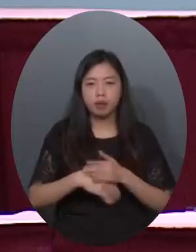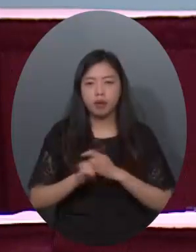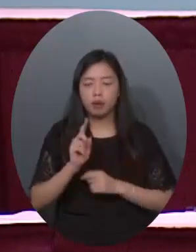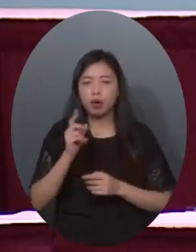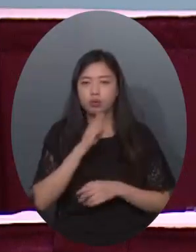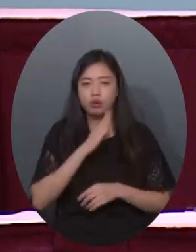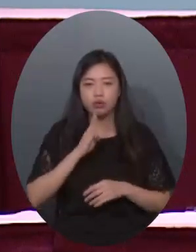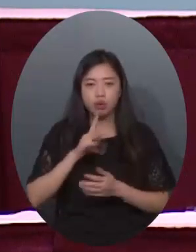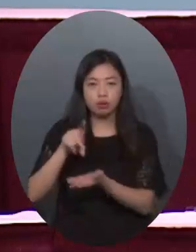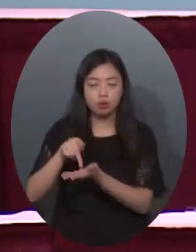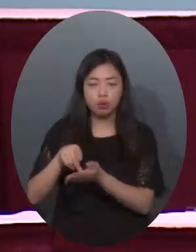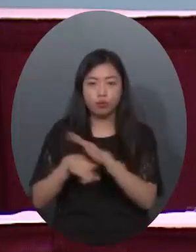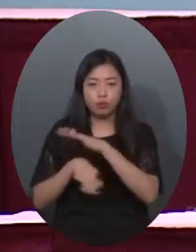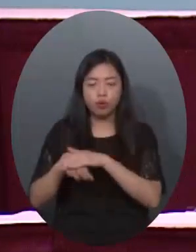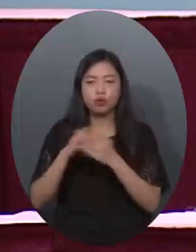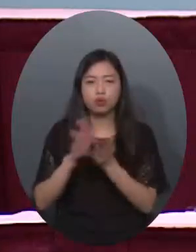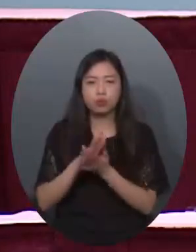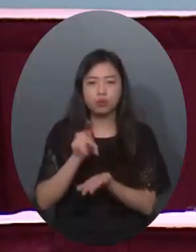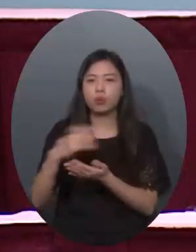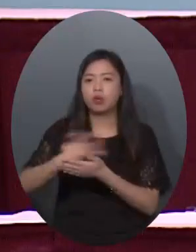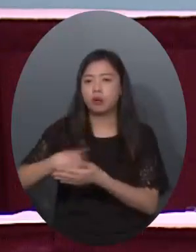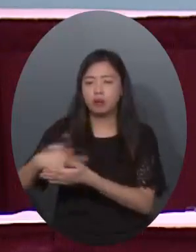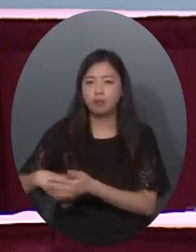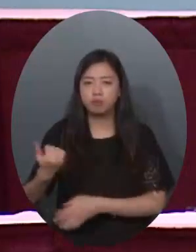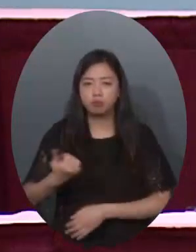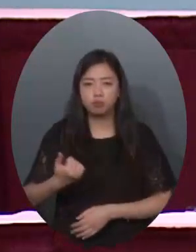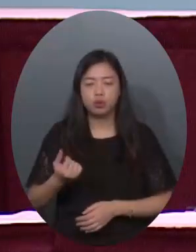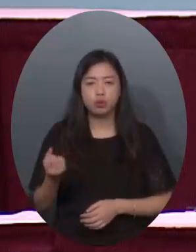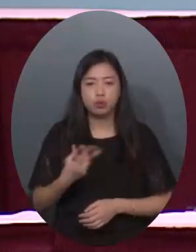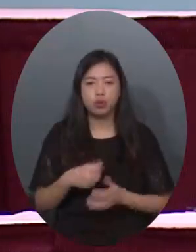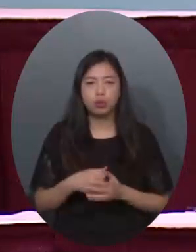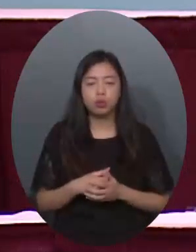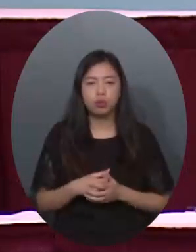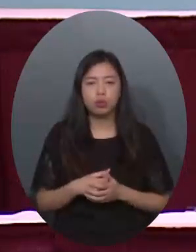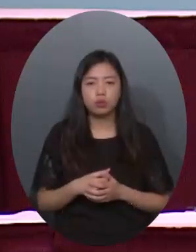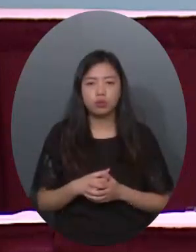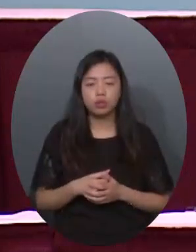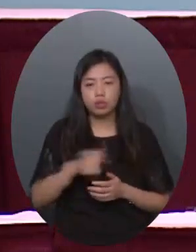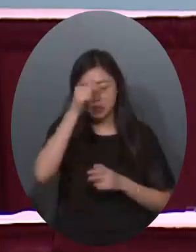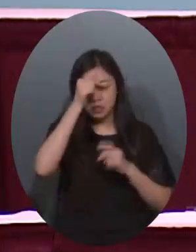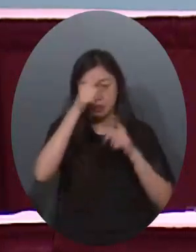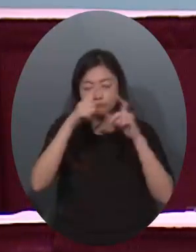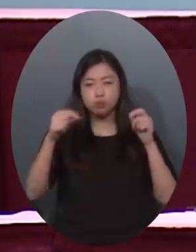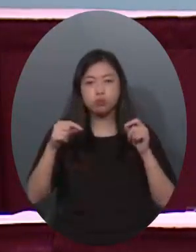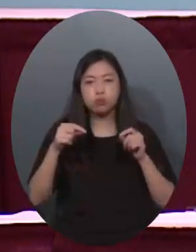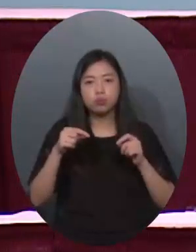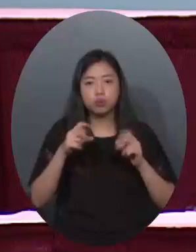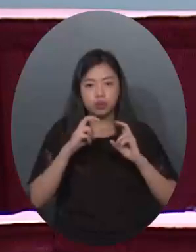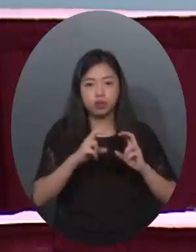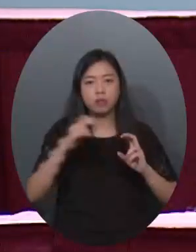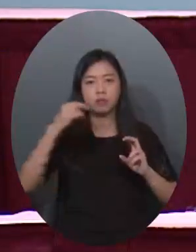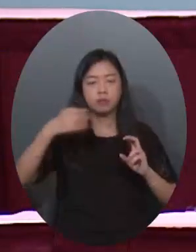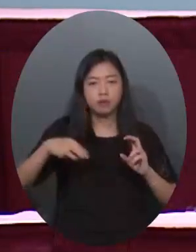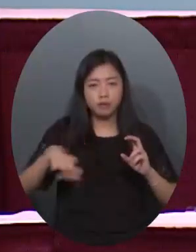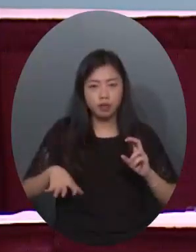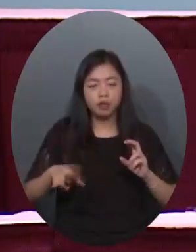戶提供租金寬減，為醫務人員提供免費機場快線車票，以